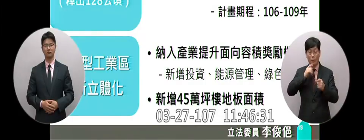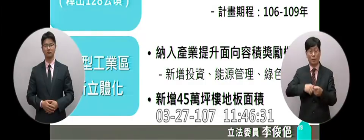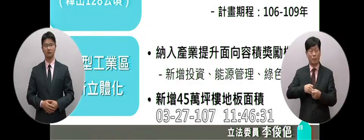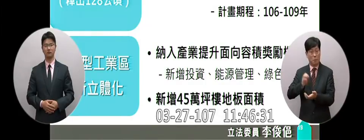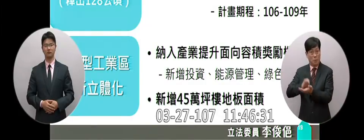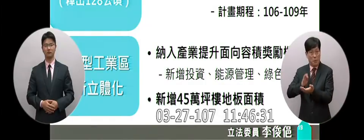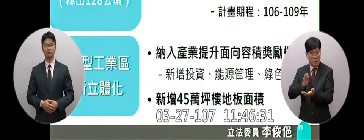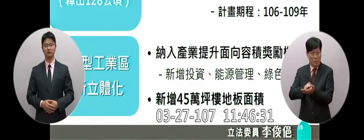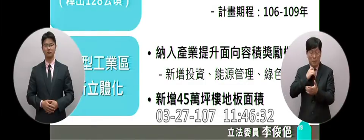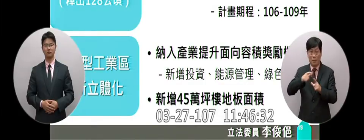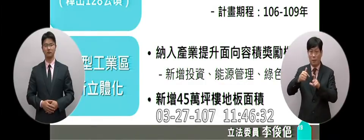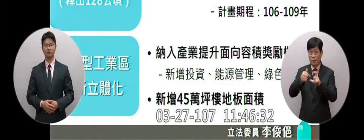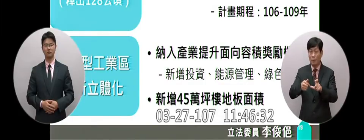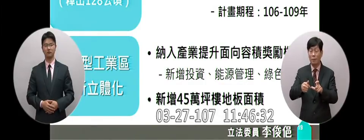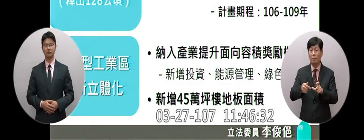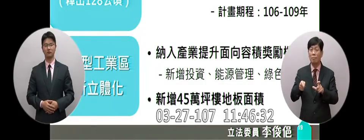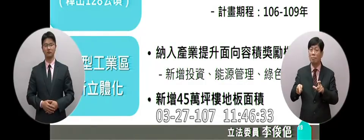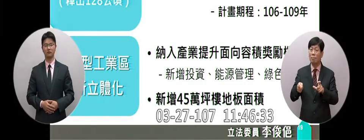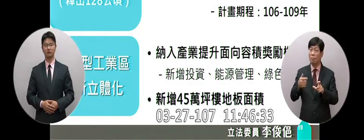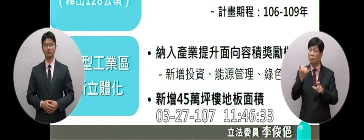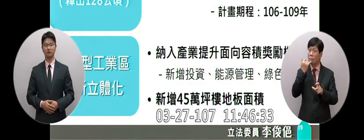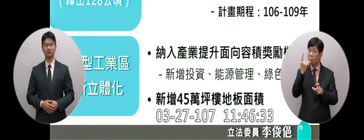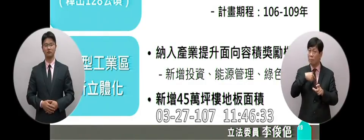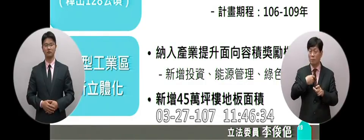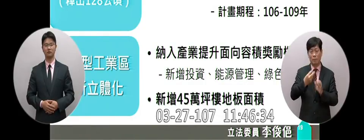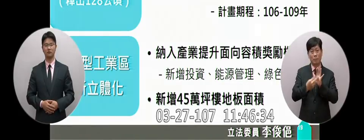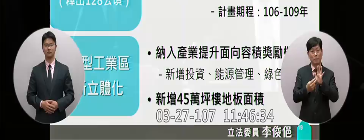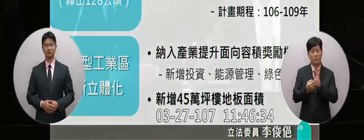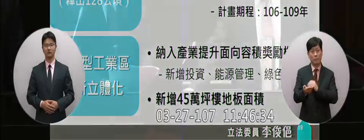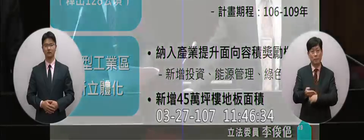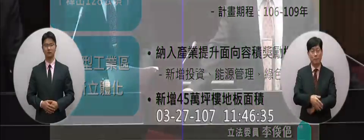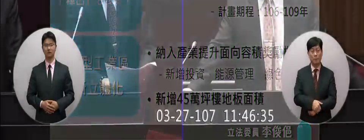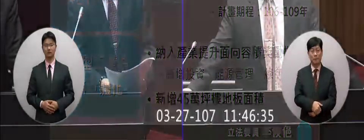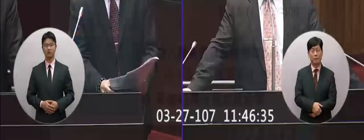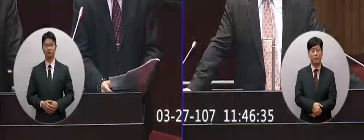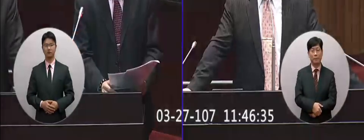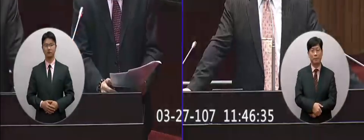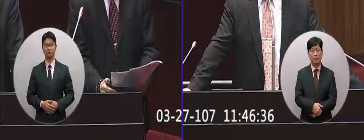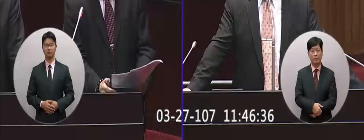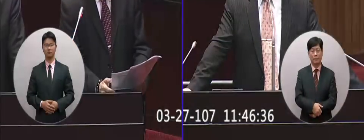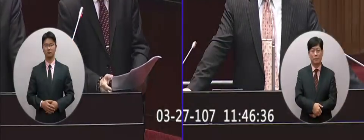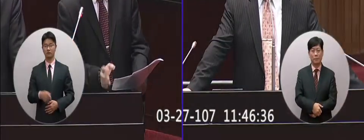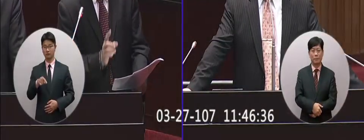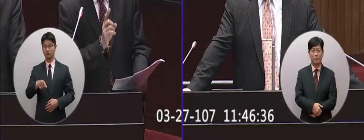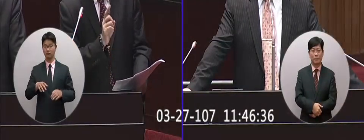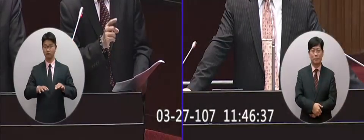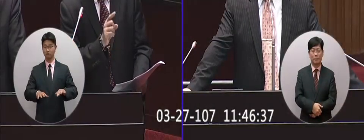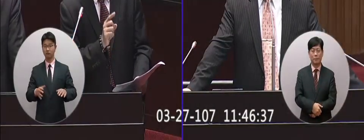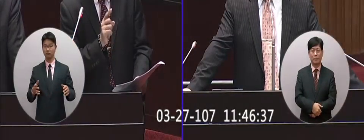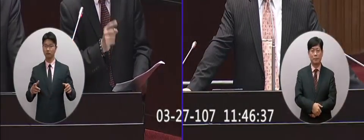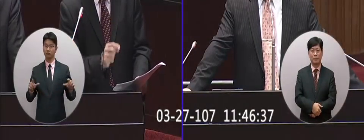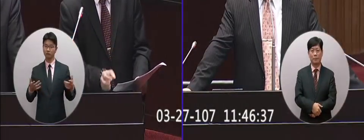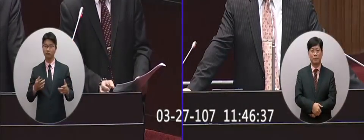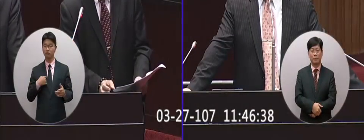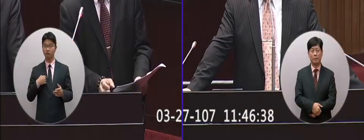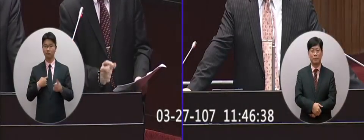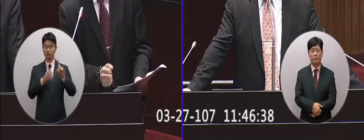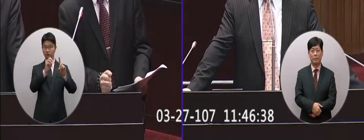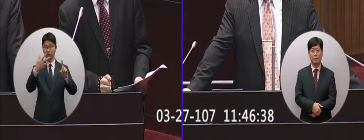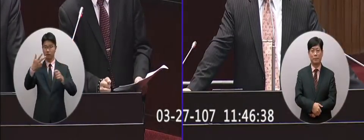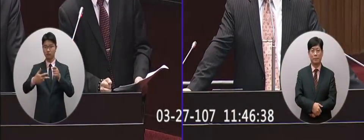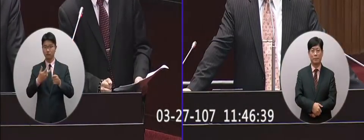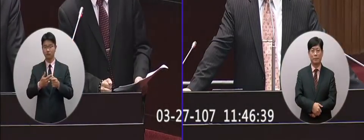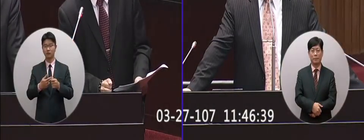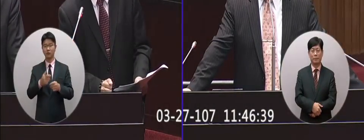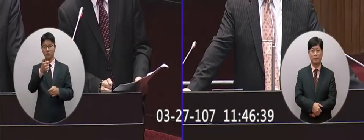产业园区，能不能对平价产业园区做比较多的说明？ 这个部分来说的话，目前我们大概预计呢，107年会